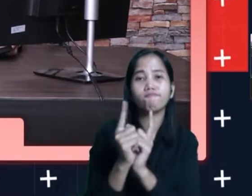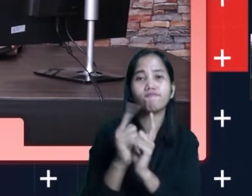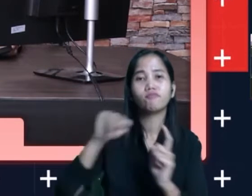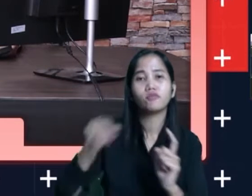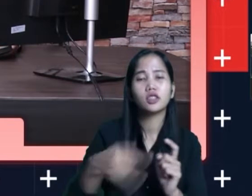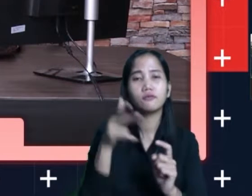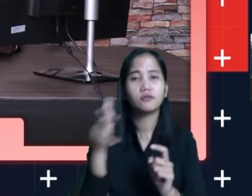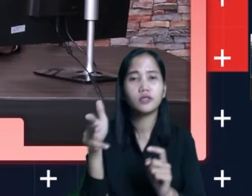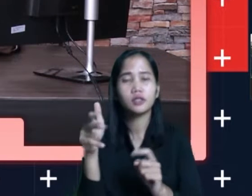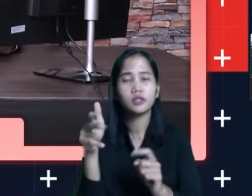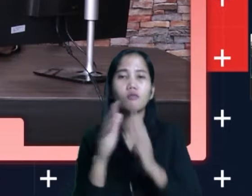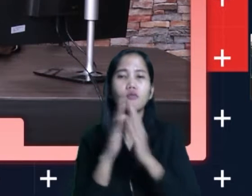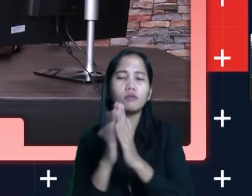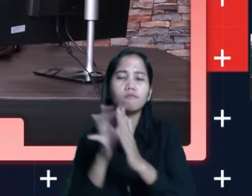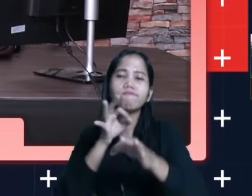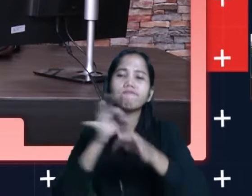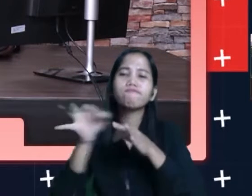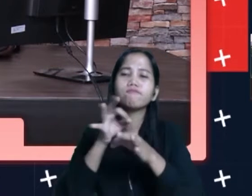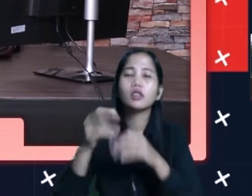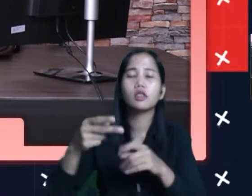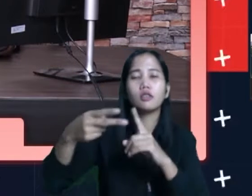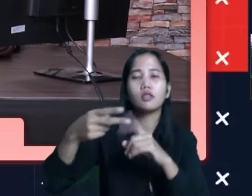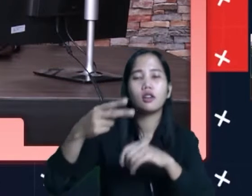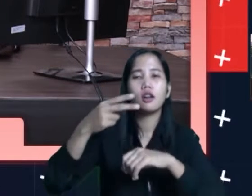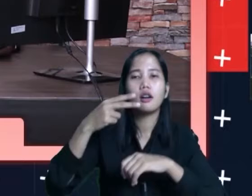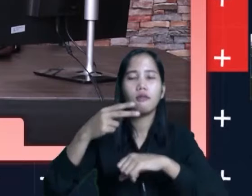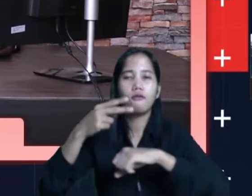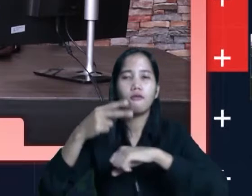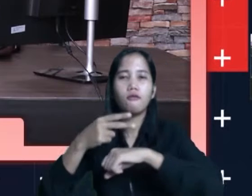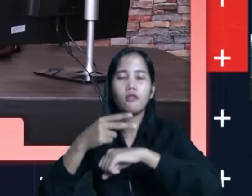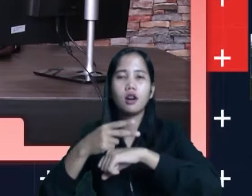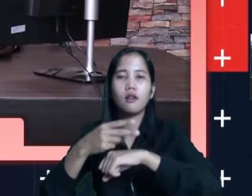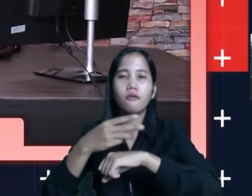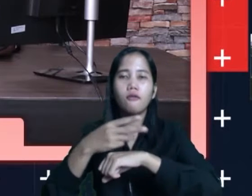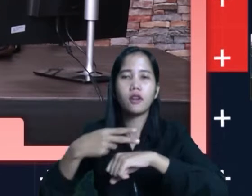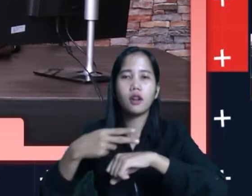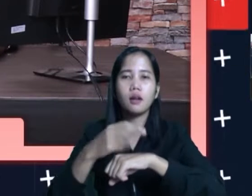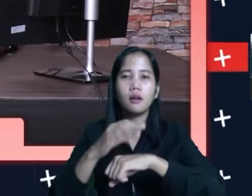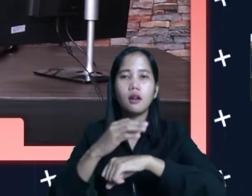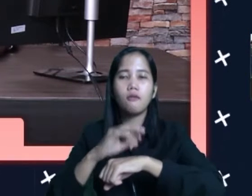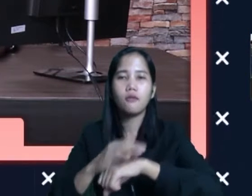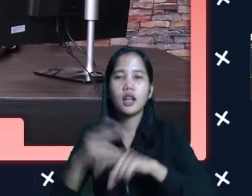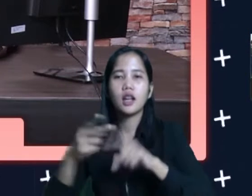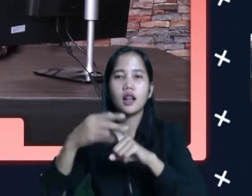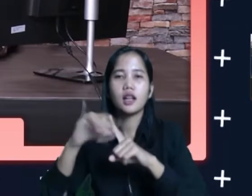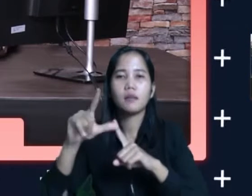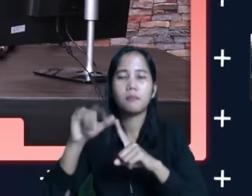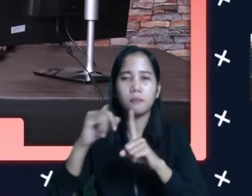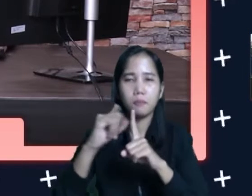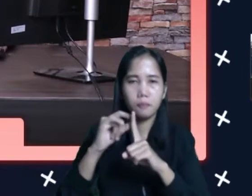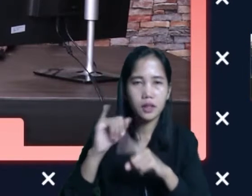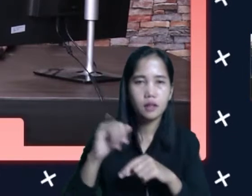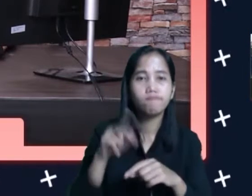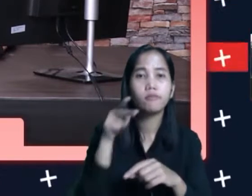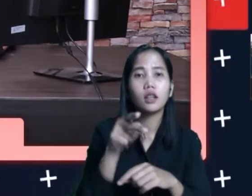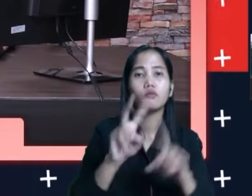usaha. Terima kasih. Saya akan coba bacakan pendeta. Yang pertama Filipi 2 ayat yang ke-12. Hai saudara-saudaraku